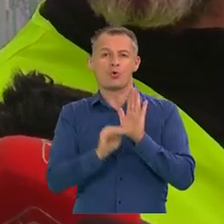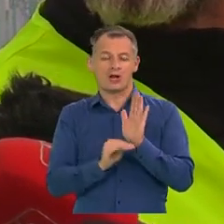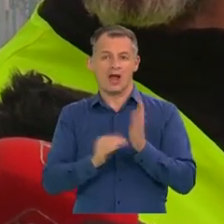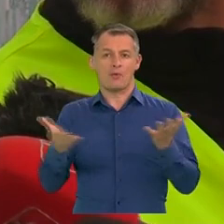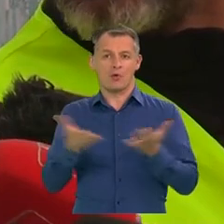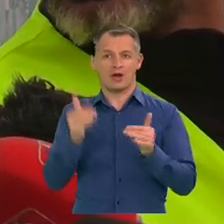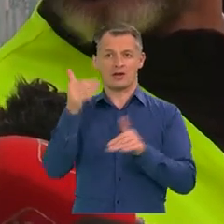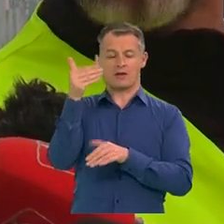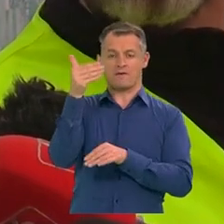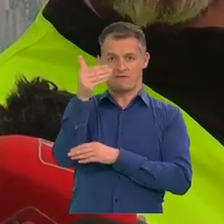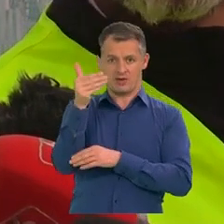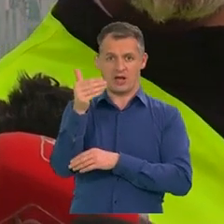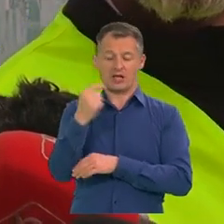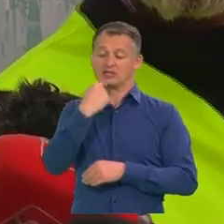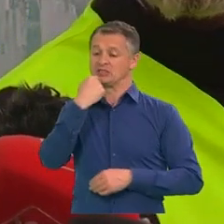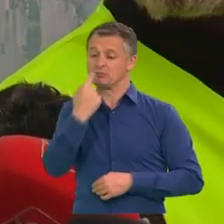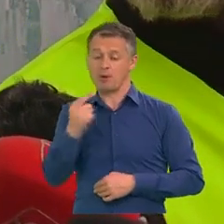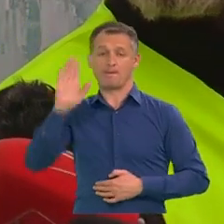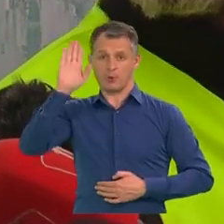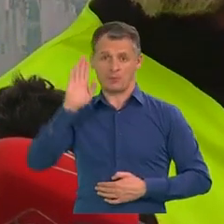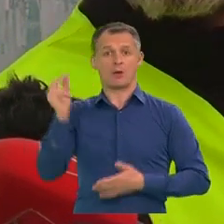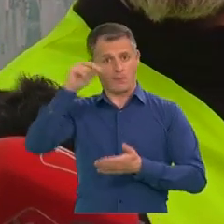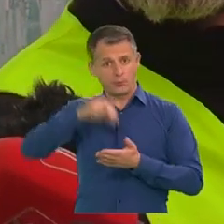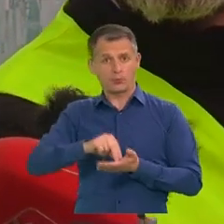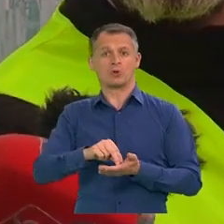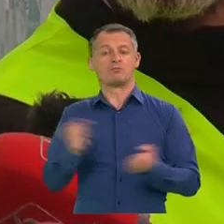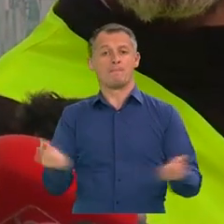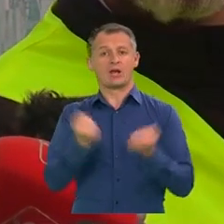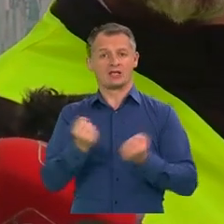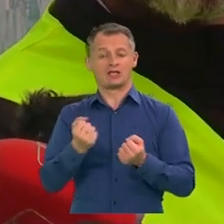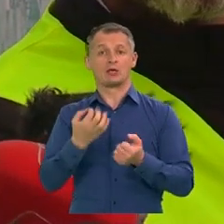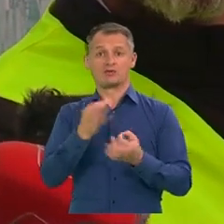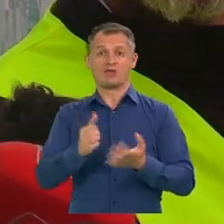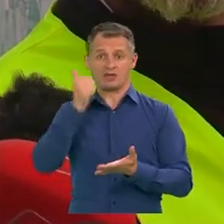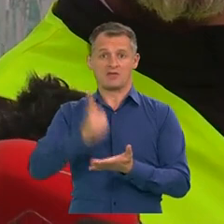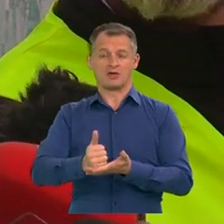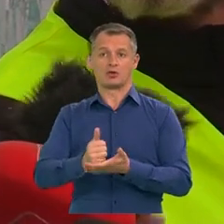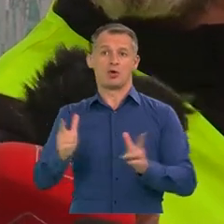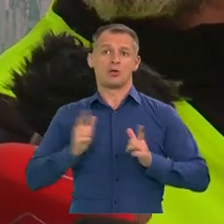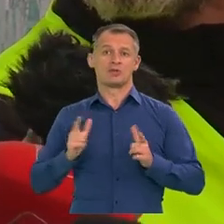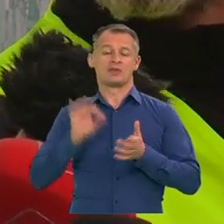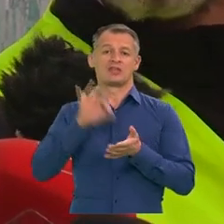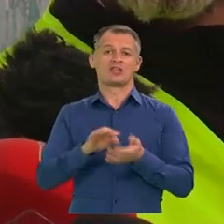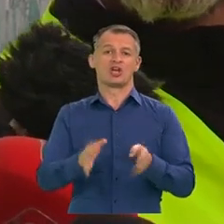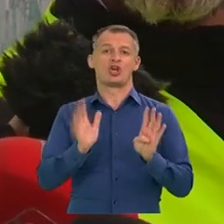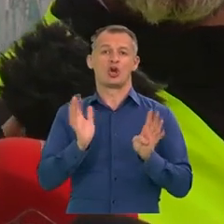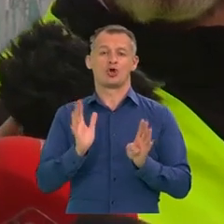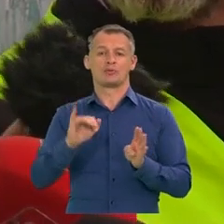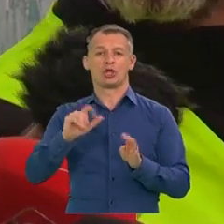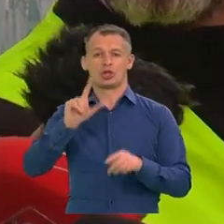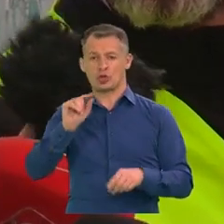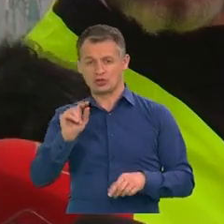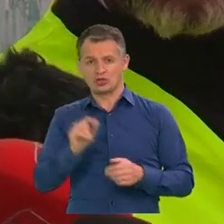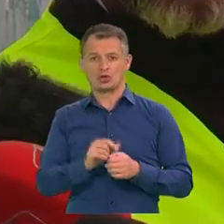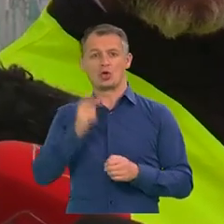cu care a venit în fața dumneavoastră va fi pus și în practică, va fi unul real. Eu mă aștept ca pe 19-20, cu concursul